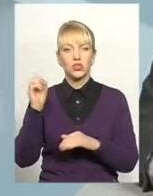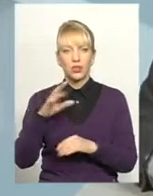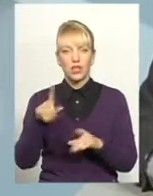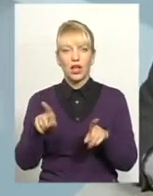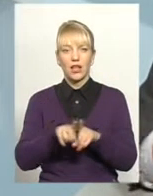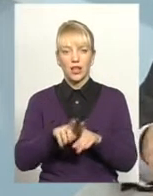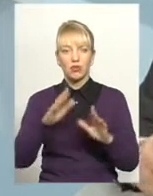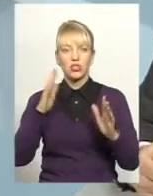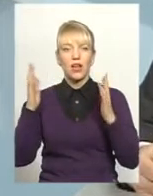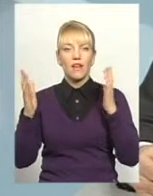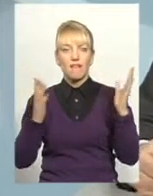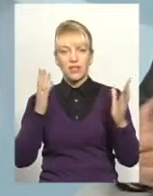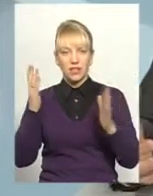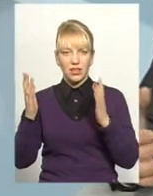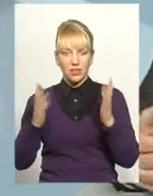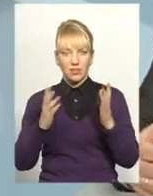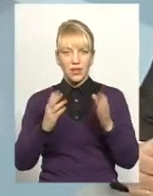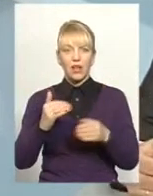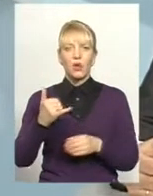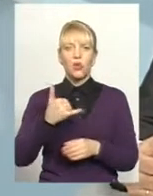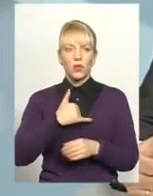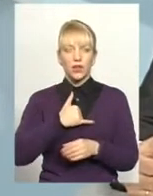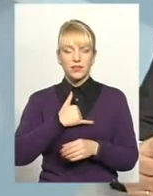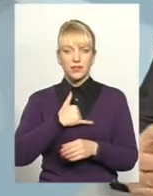вітер. У нас, правда,